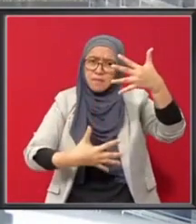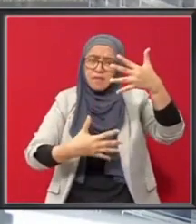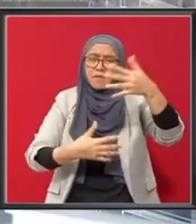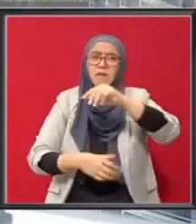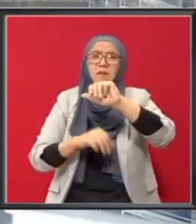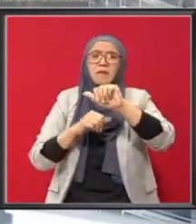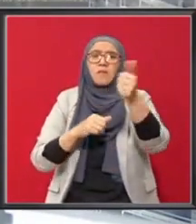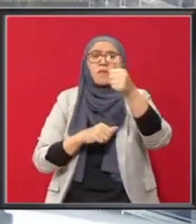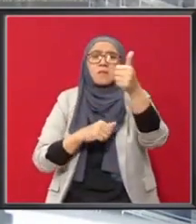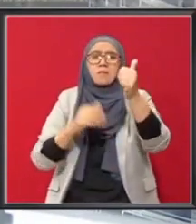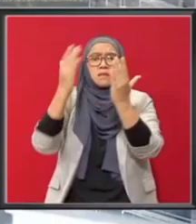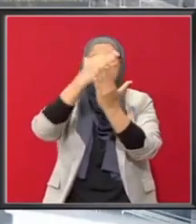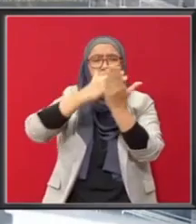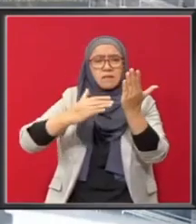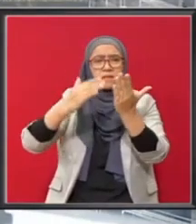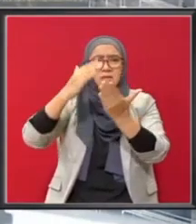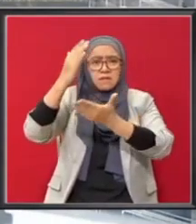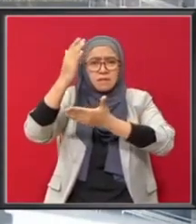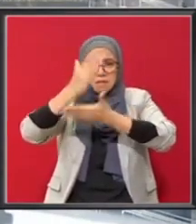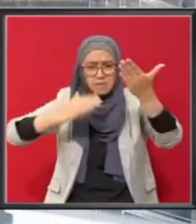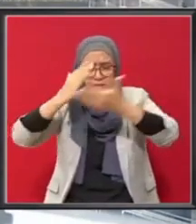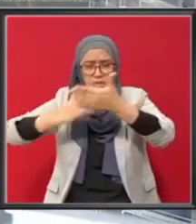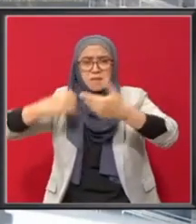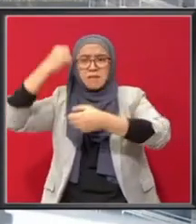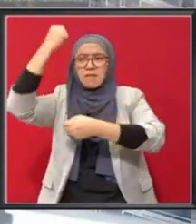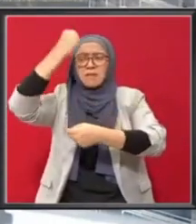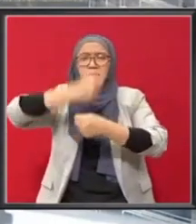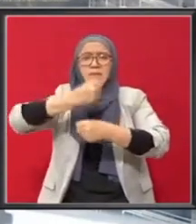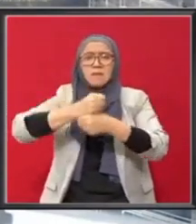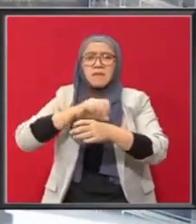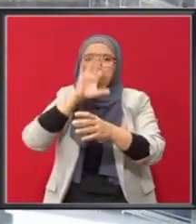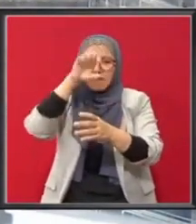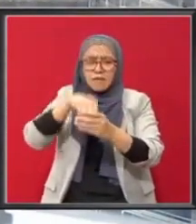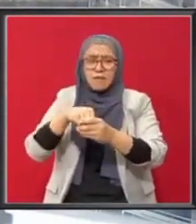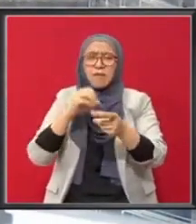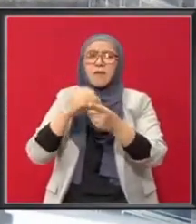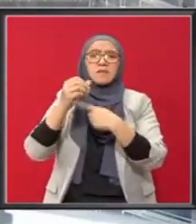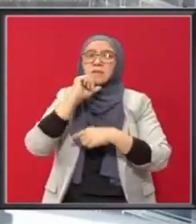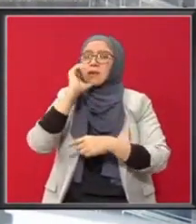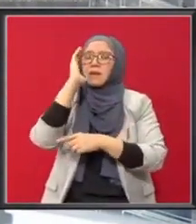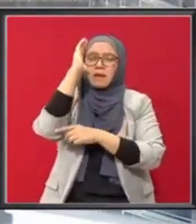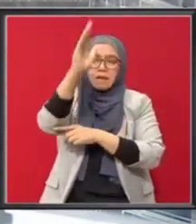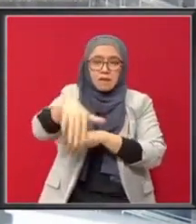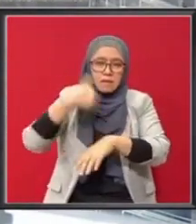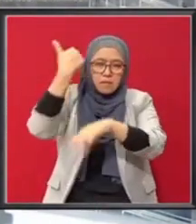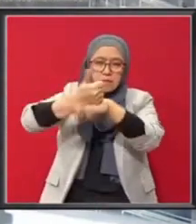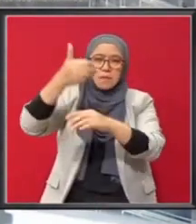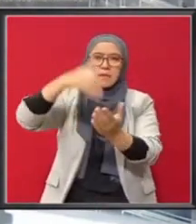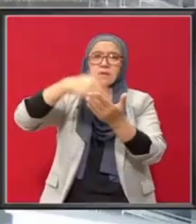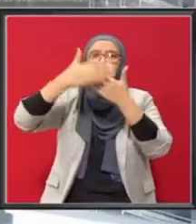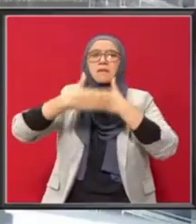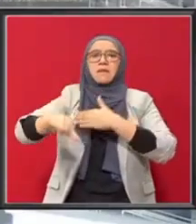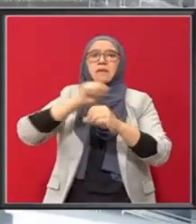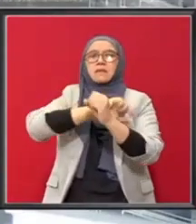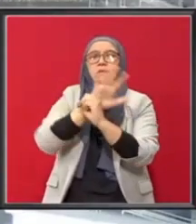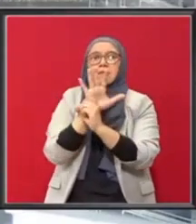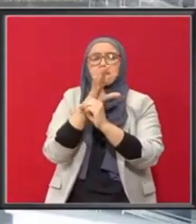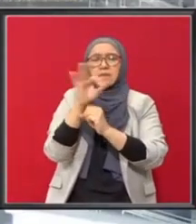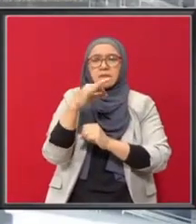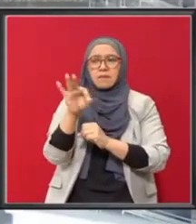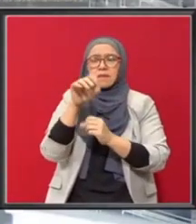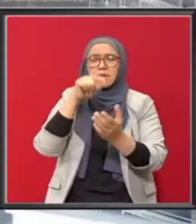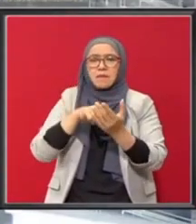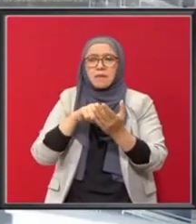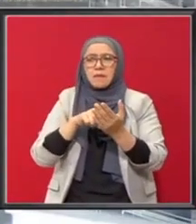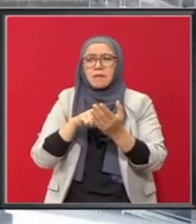di sektor pekerjaan yang akan terlibat diklaim ataupun akan tidak akan wujud selepas Pendem iku komik sebelah yaitu